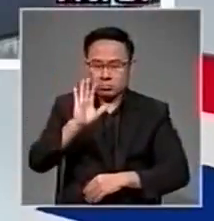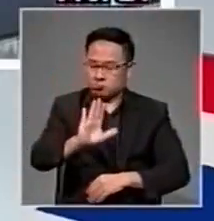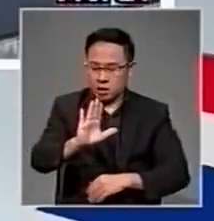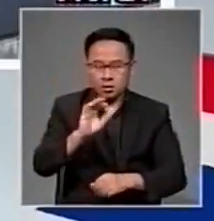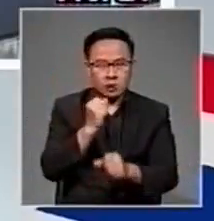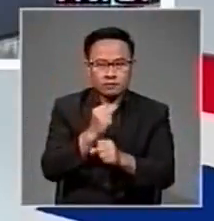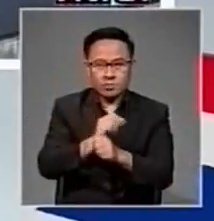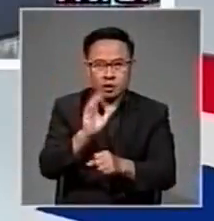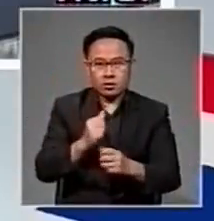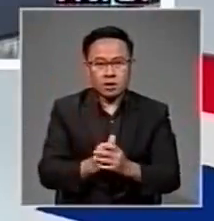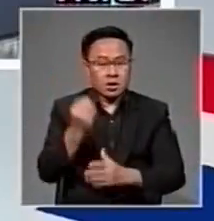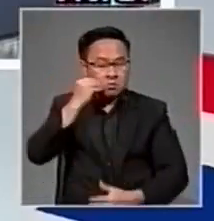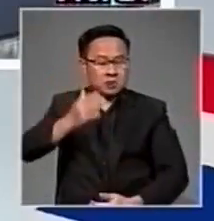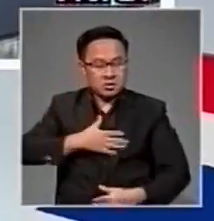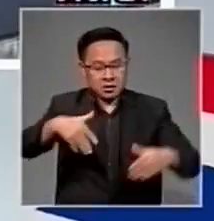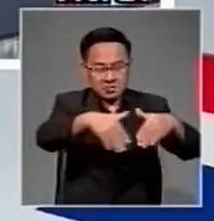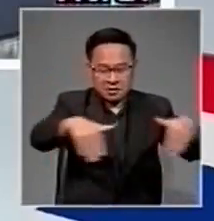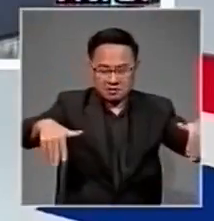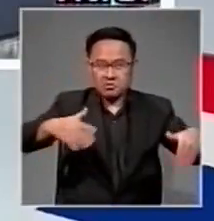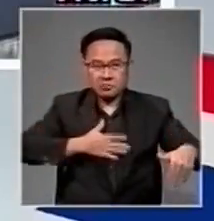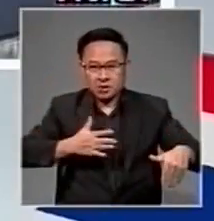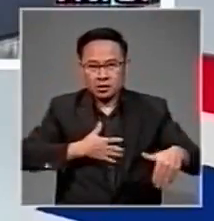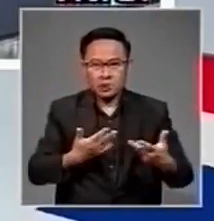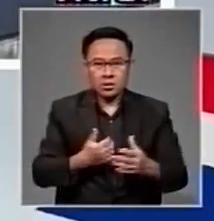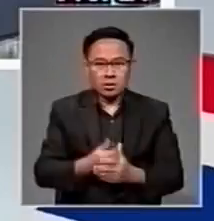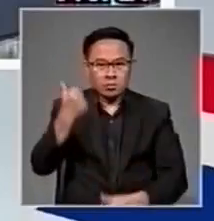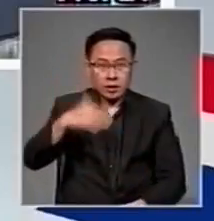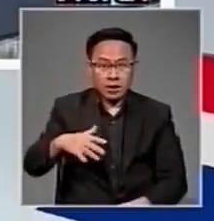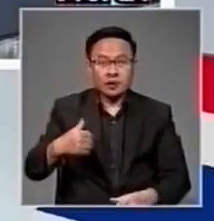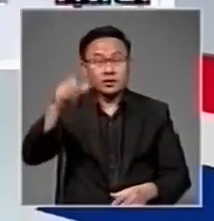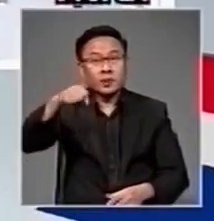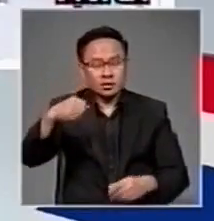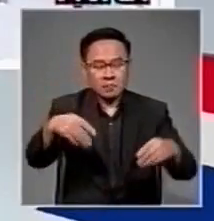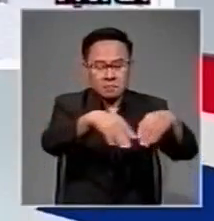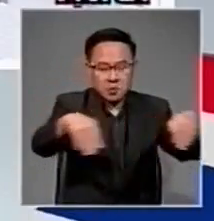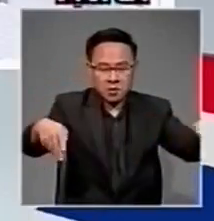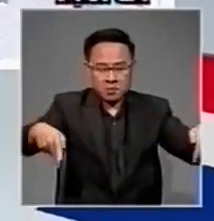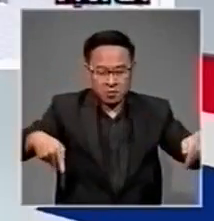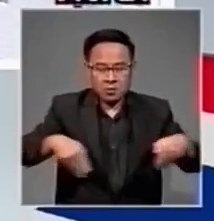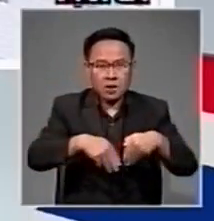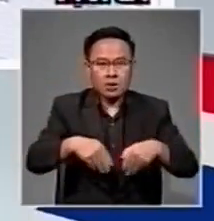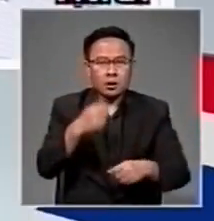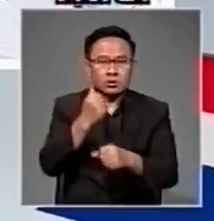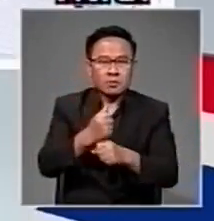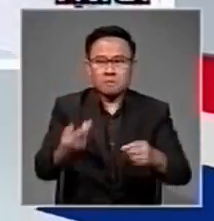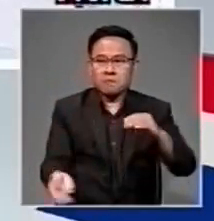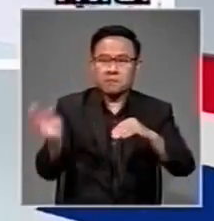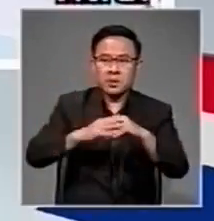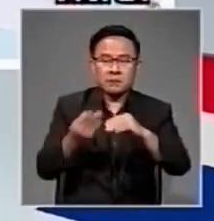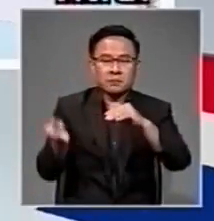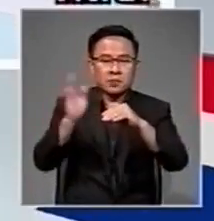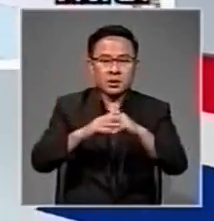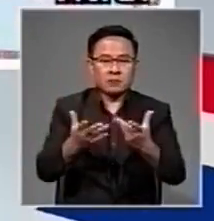าหากว่าในกรณีถ้าหากว่าให้สมาชิกมาดำเนินการทำมีบ้านชั้นเลือกกั้นแค่นี้ลักษณะแบบบ้านทาวน์เฮาส์ทั่วไปหรือมากก็จะ